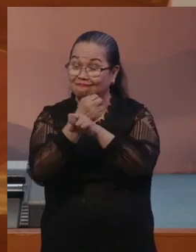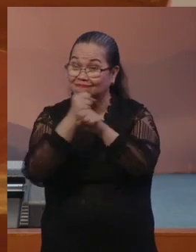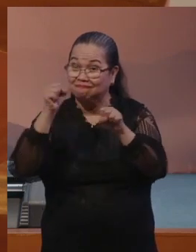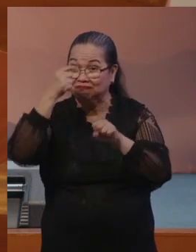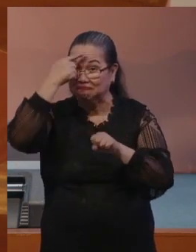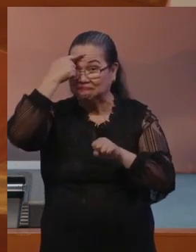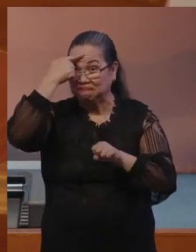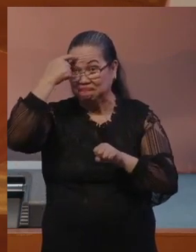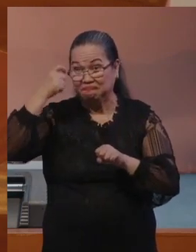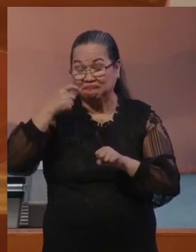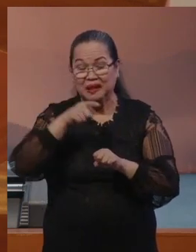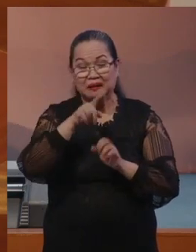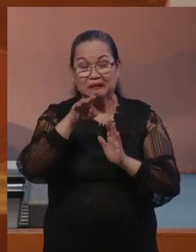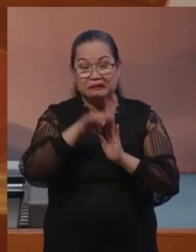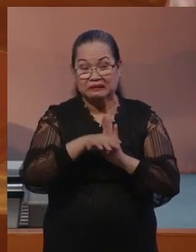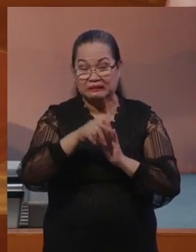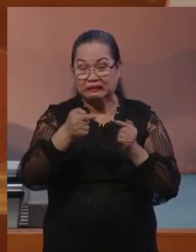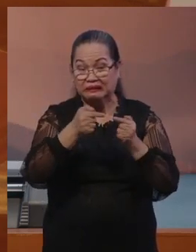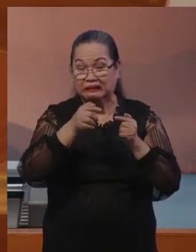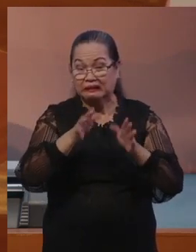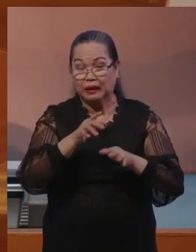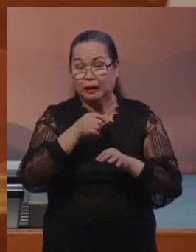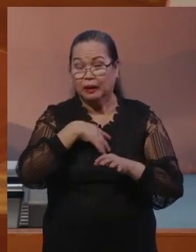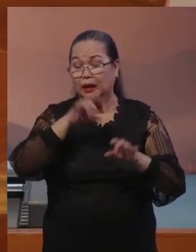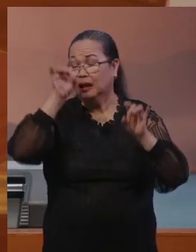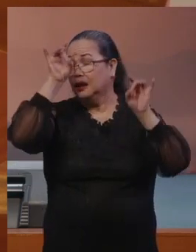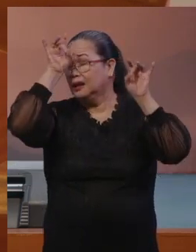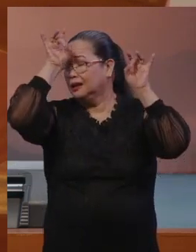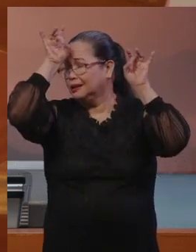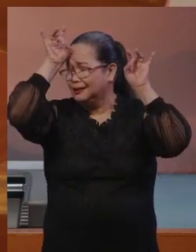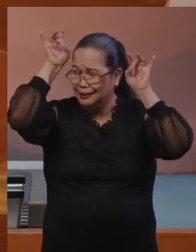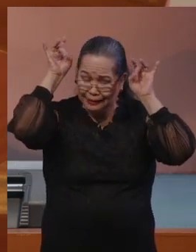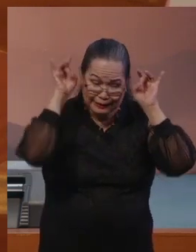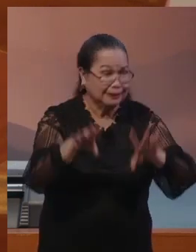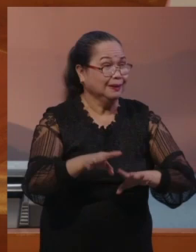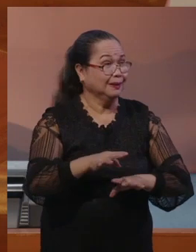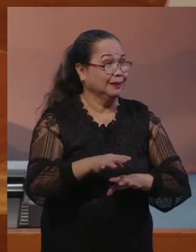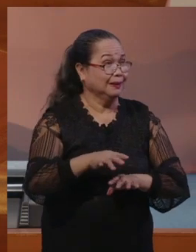ay unforgivable at unredeemable sa ating paningin,